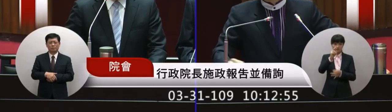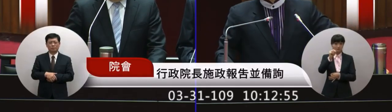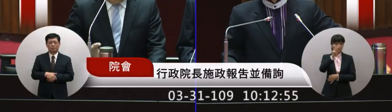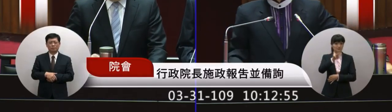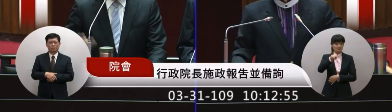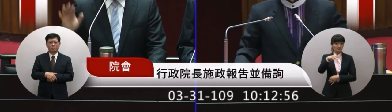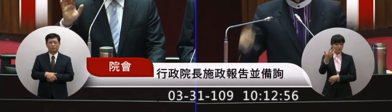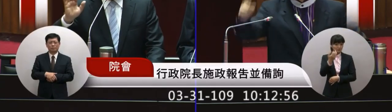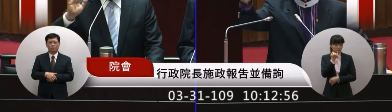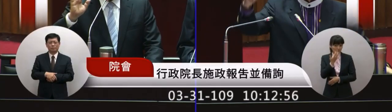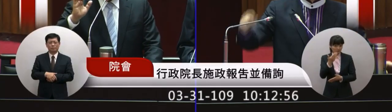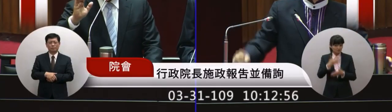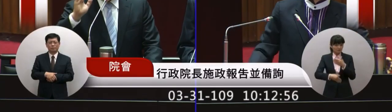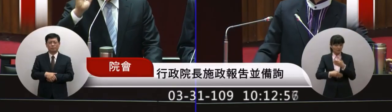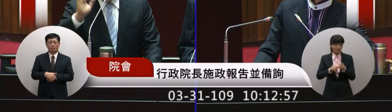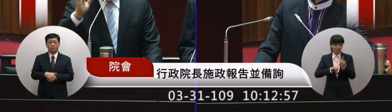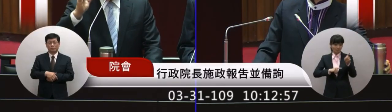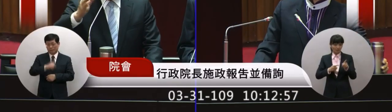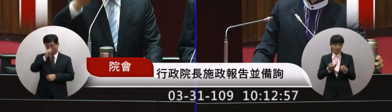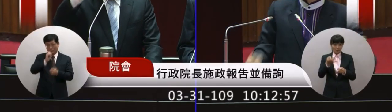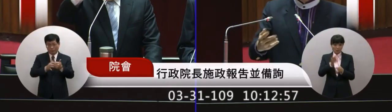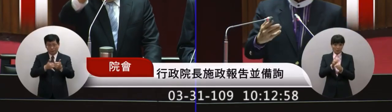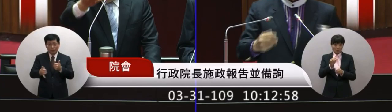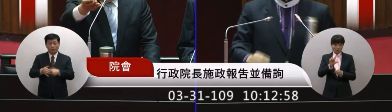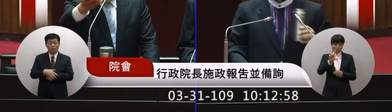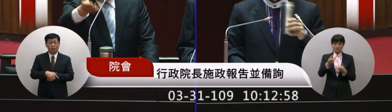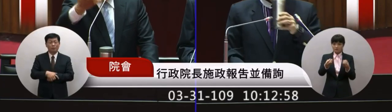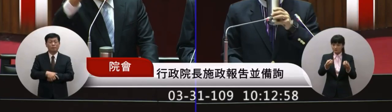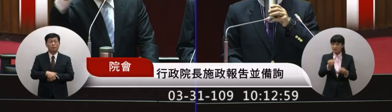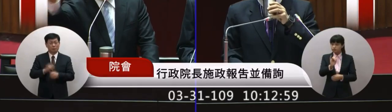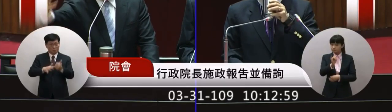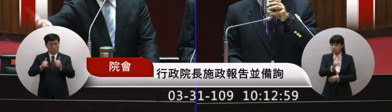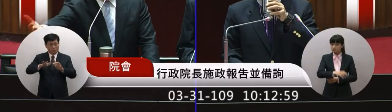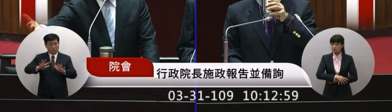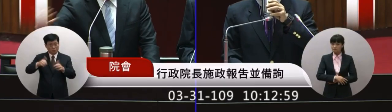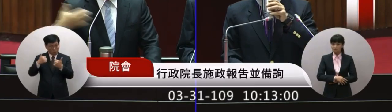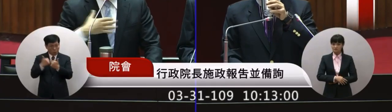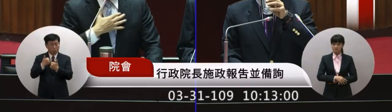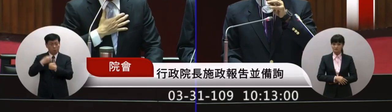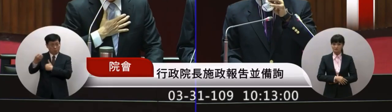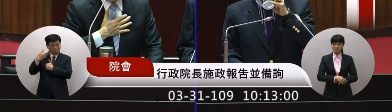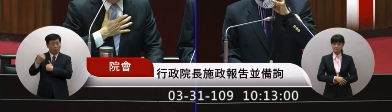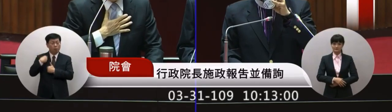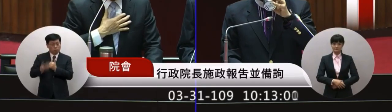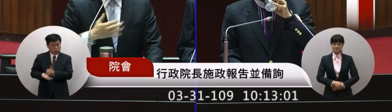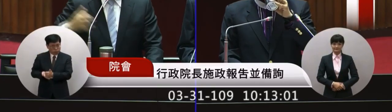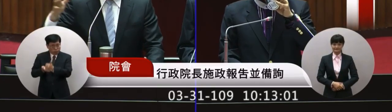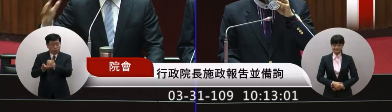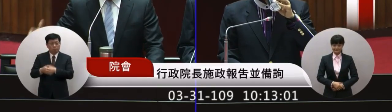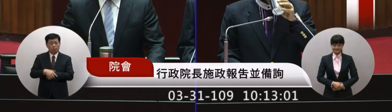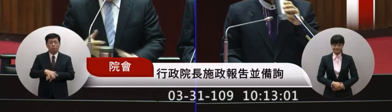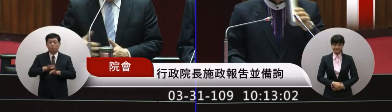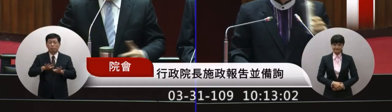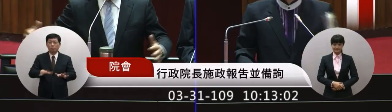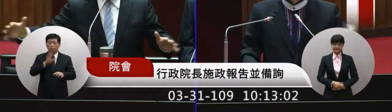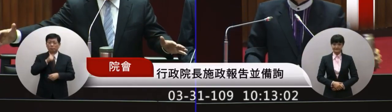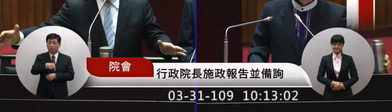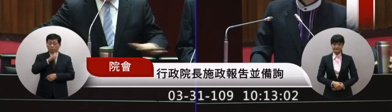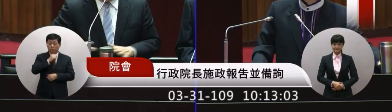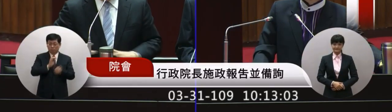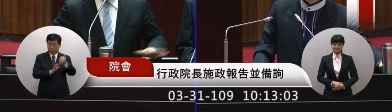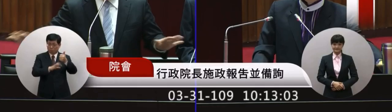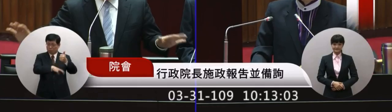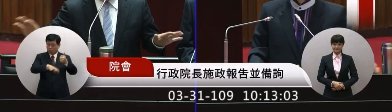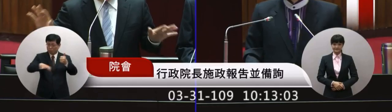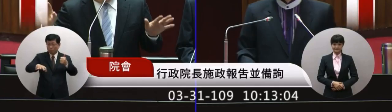加钱啦，可能无？ 好，委员，委员的国会意见，我拢皆尊重。啊，即马遮个各